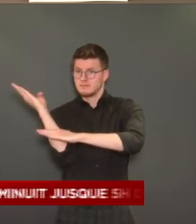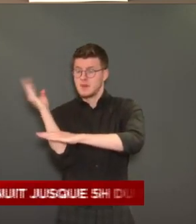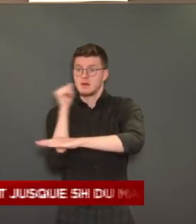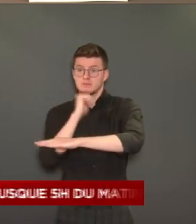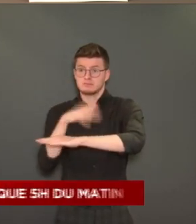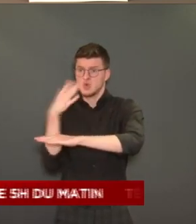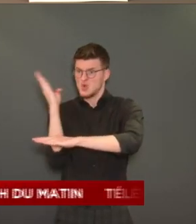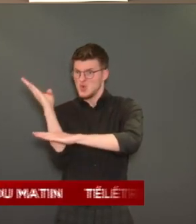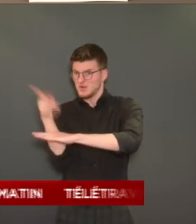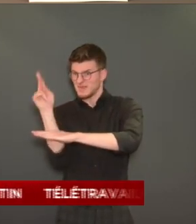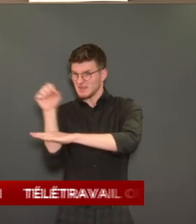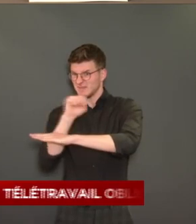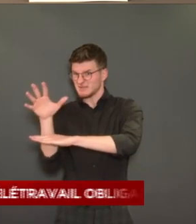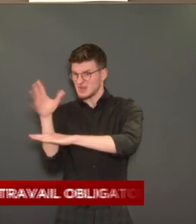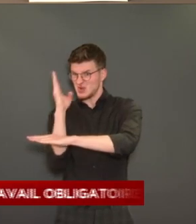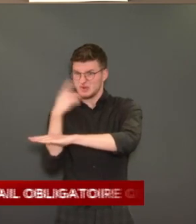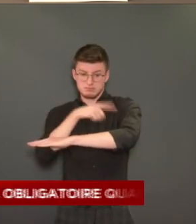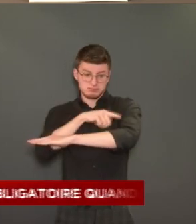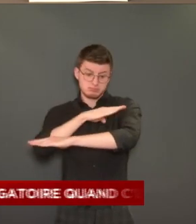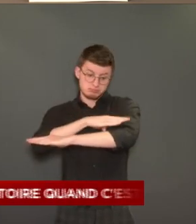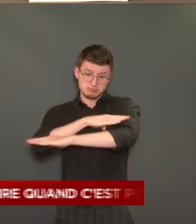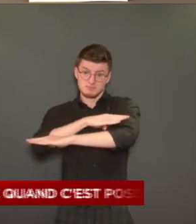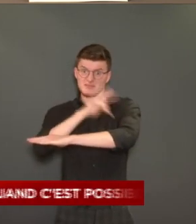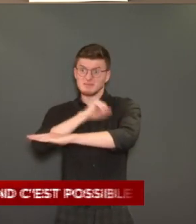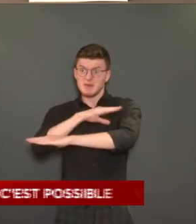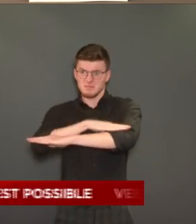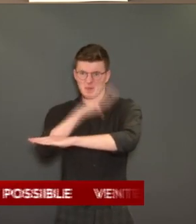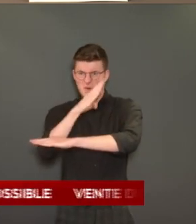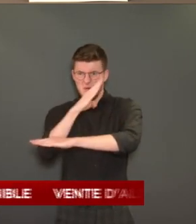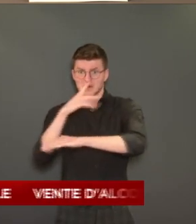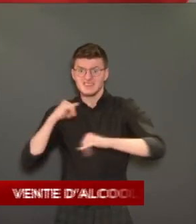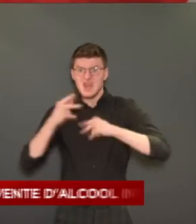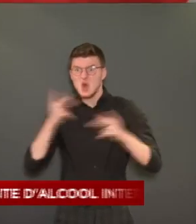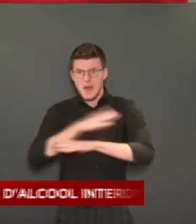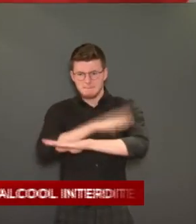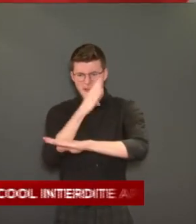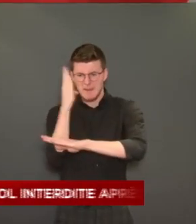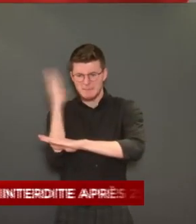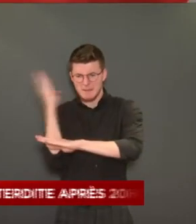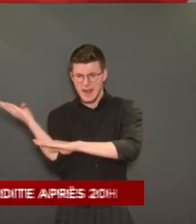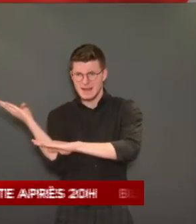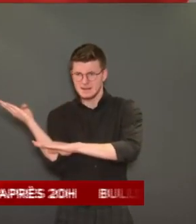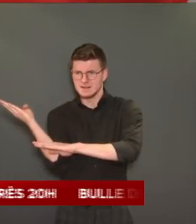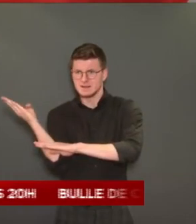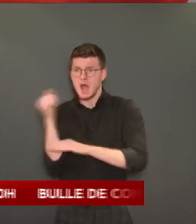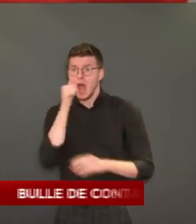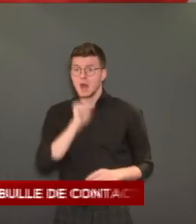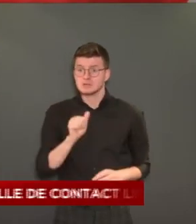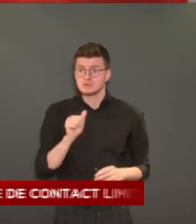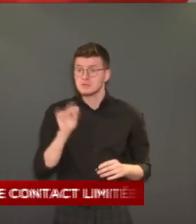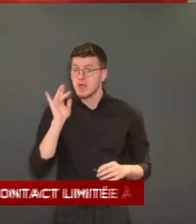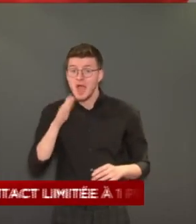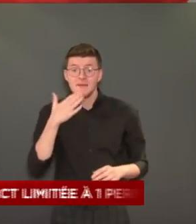Et dès que le nombre de contaminations augmente, dès que le nombre d'hospitalisations augmente, le niveau d'alerte augmentera aussi. Une fois